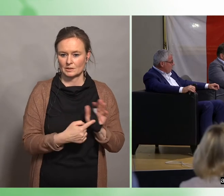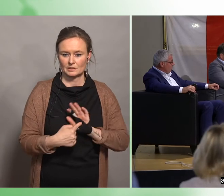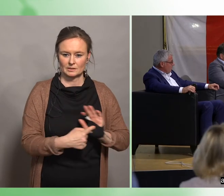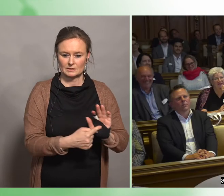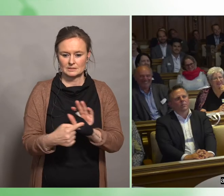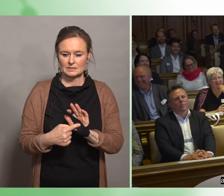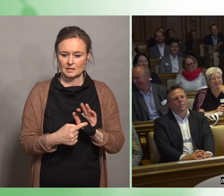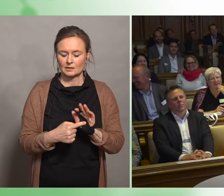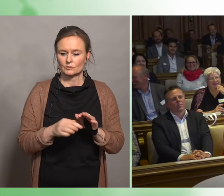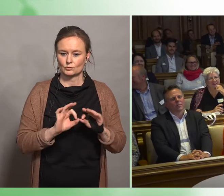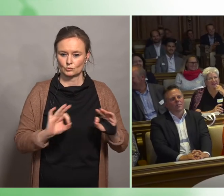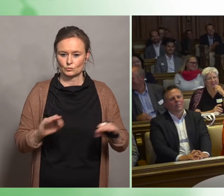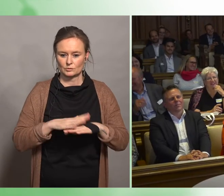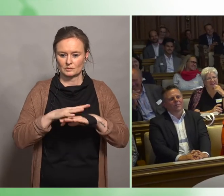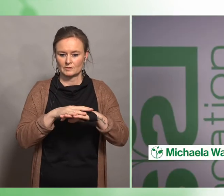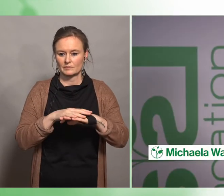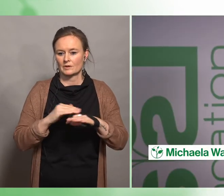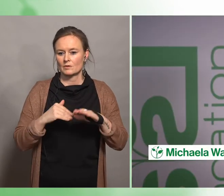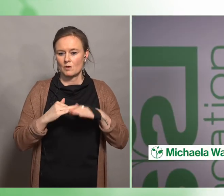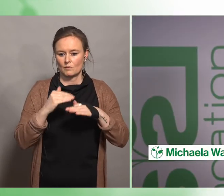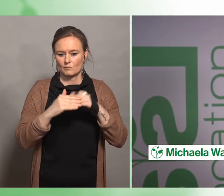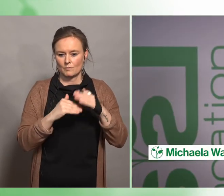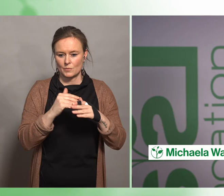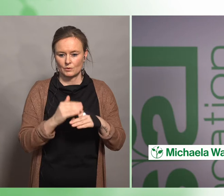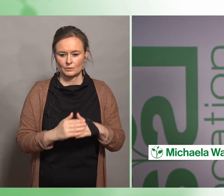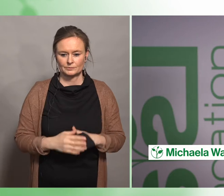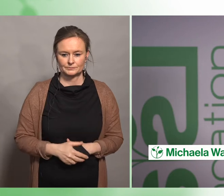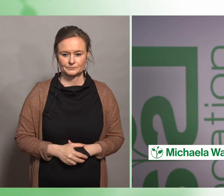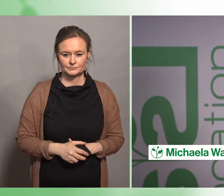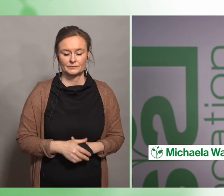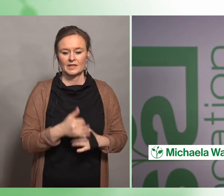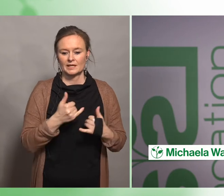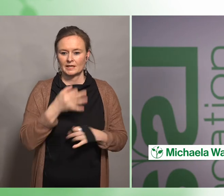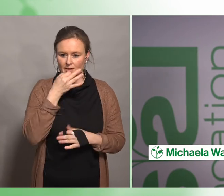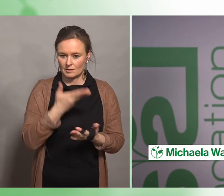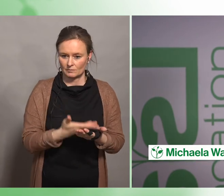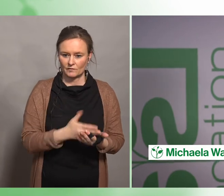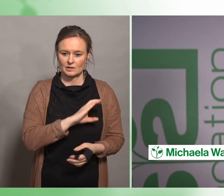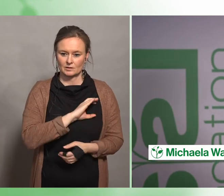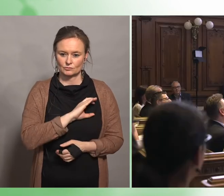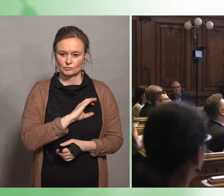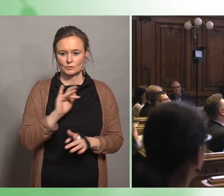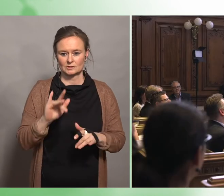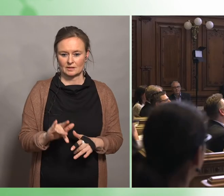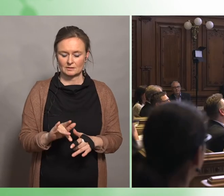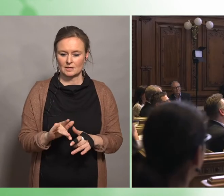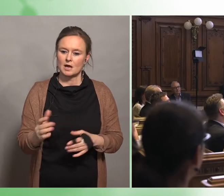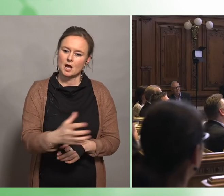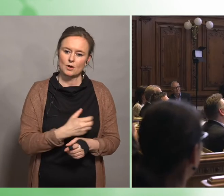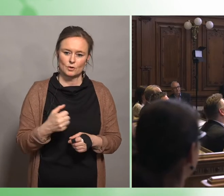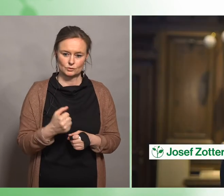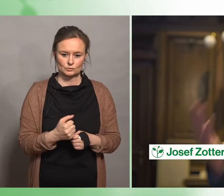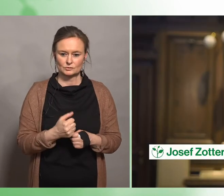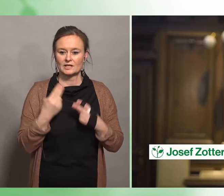interessierten Unternehmen knüpfen. Ich würde jedem empfehlen, um diese Chance, die wirklich vor uns liegt, dieses Potenzial zu nutzen. Ja, das Wichtigste